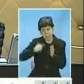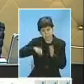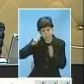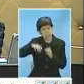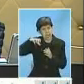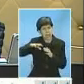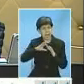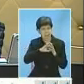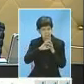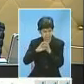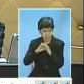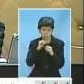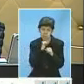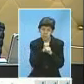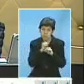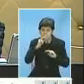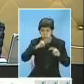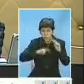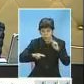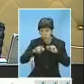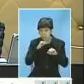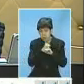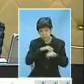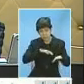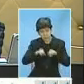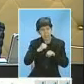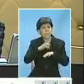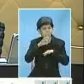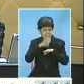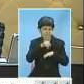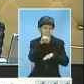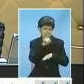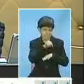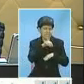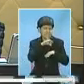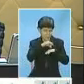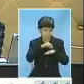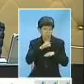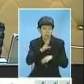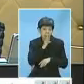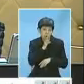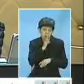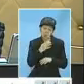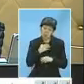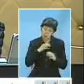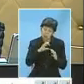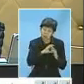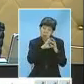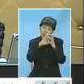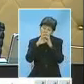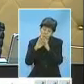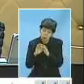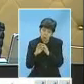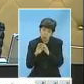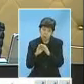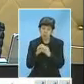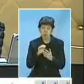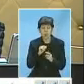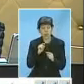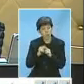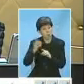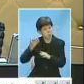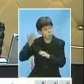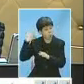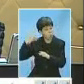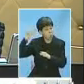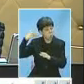เกี่ยวข้องกับเรื่องการพิจารณาและก็การบริหารในตำแหน่งนี้นะครับแต่ถ้าจะไปโยงไปจนถึงเรื่องย้อน